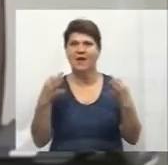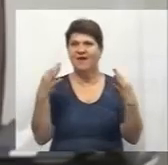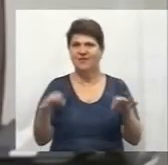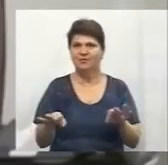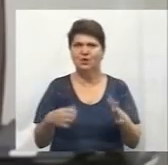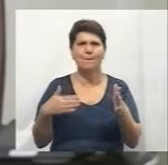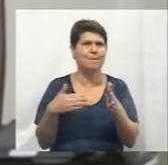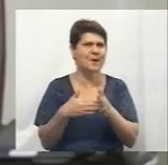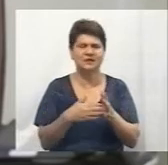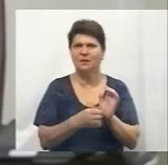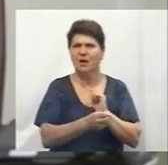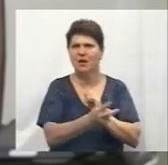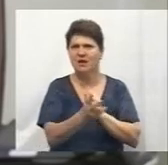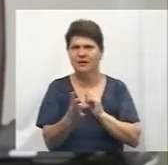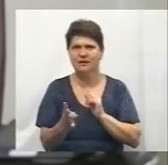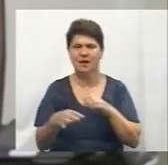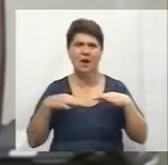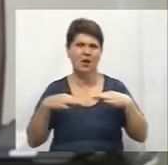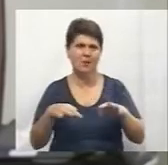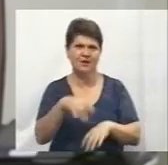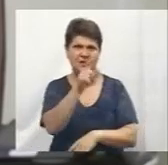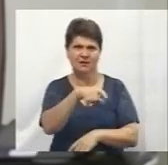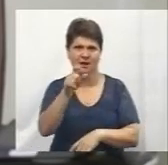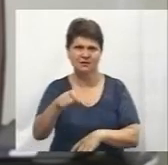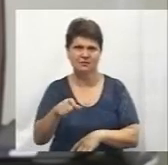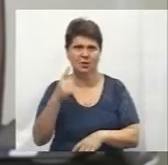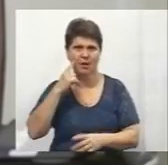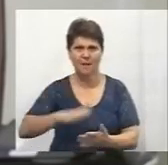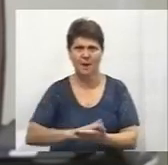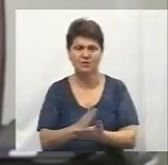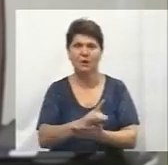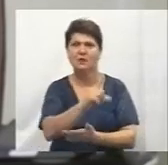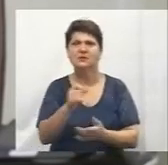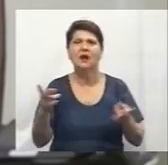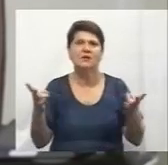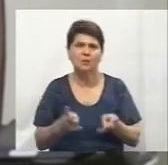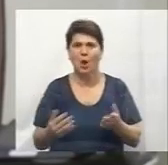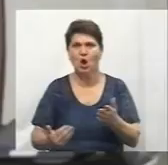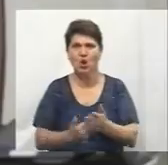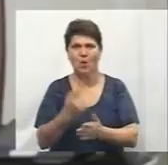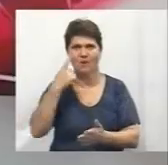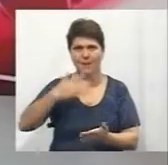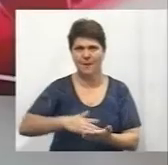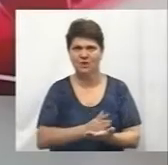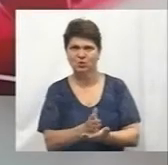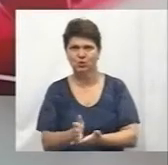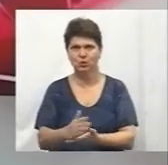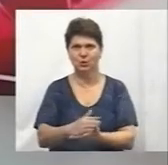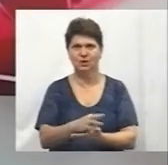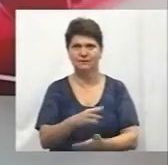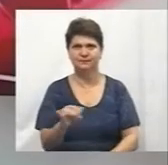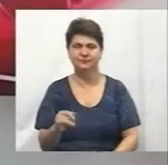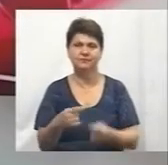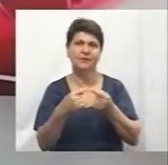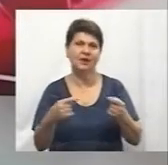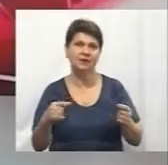максимальну кількість громадського транспорту на маршрути. За необхідності розробіть нові маршрути. І до